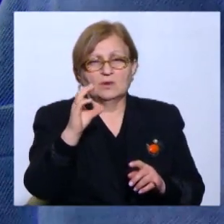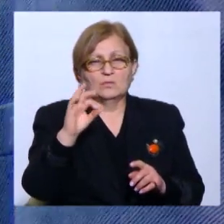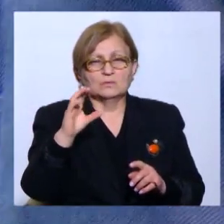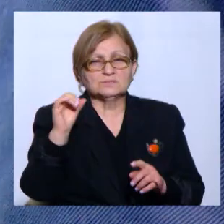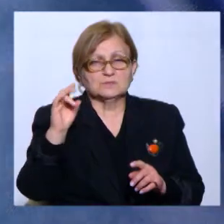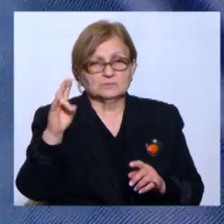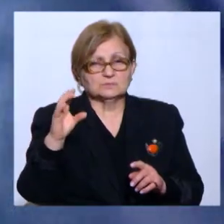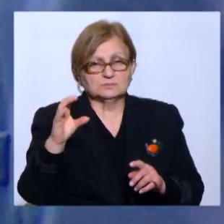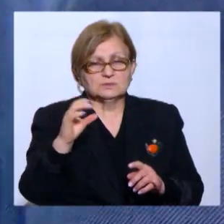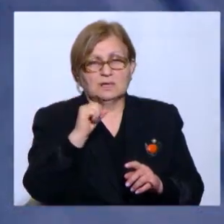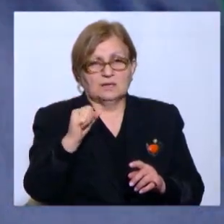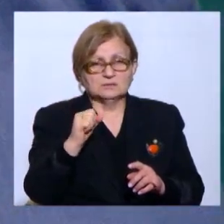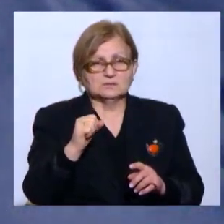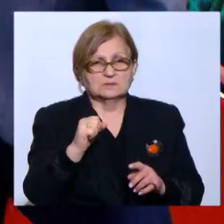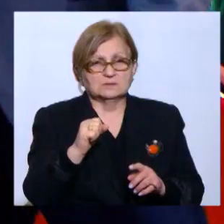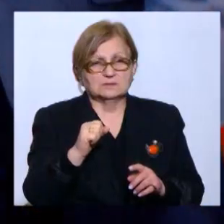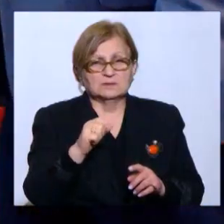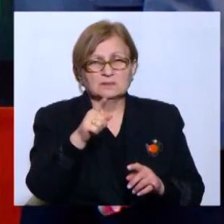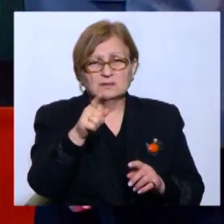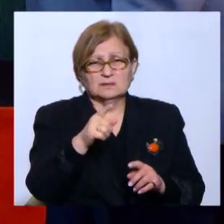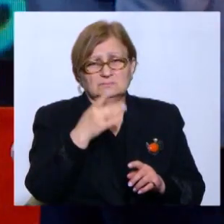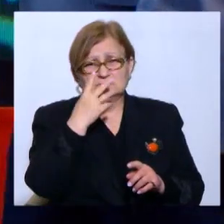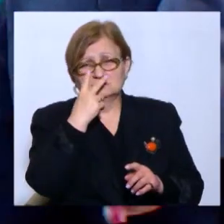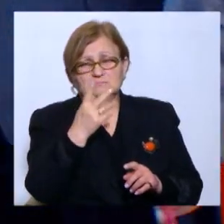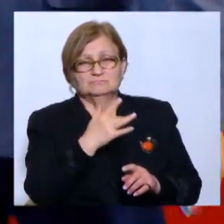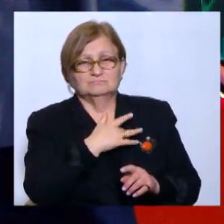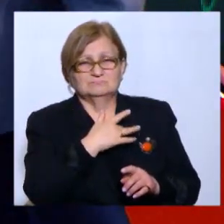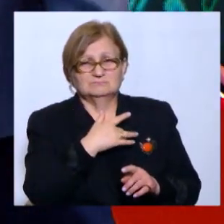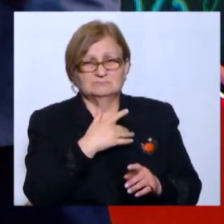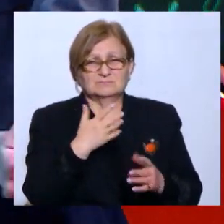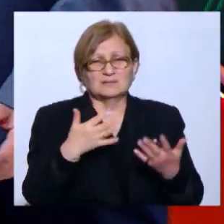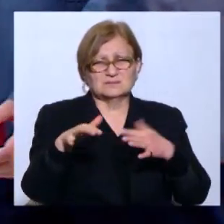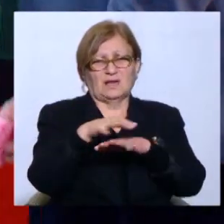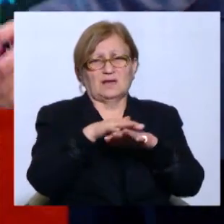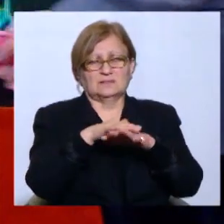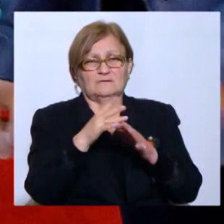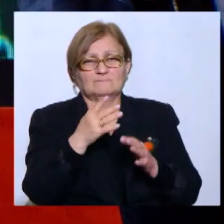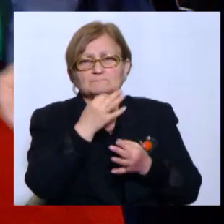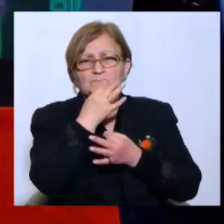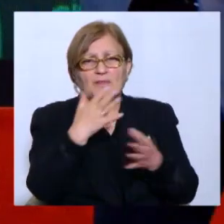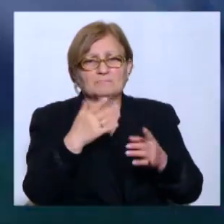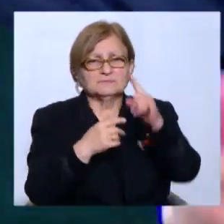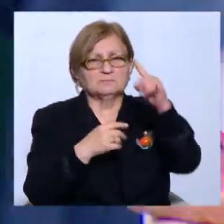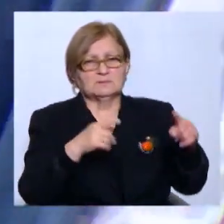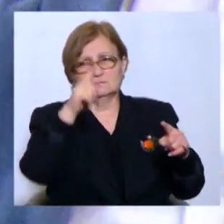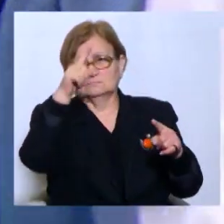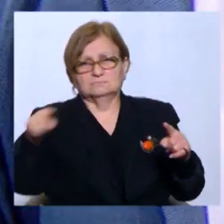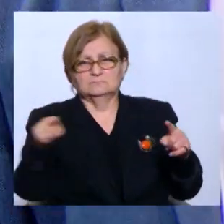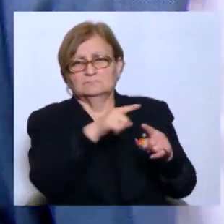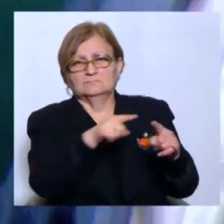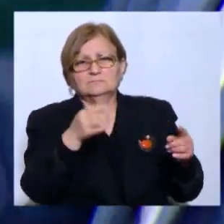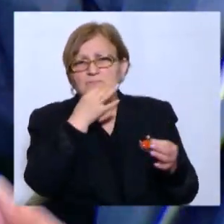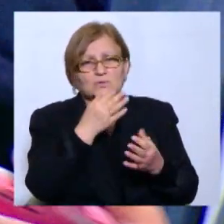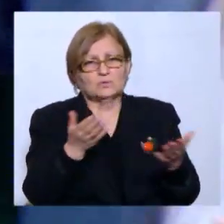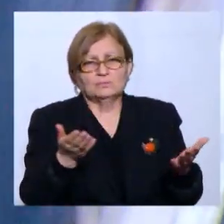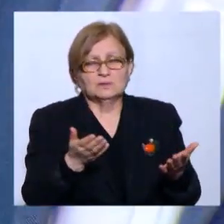cosinus az. აი ვიღებთ ზოგად cosinus თეორემას ნებისმიერი გვერდისთვის, ნებისმიერი